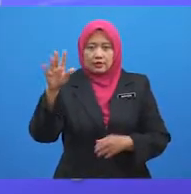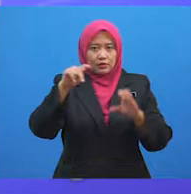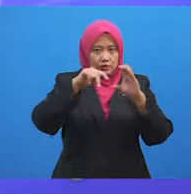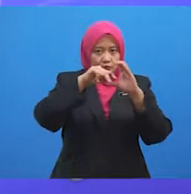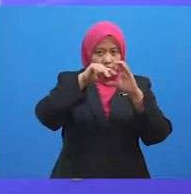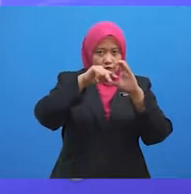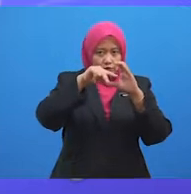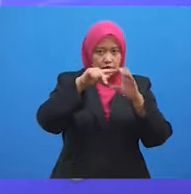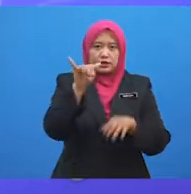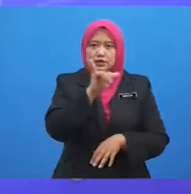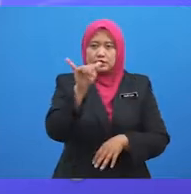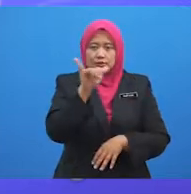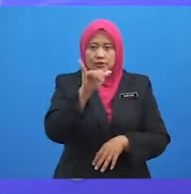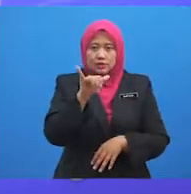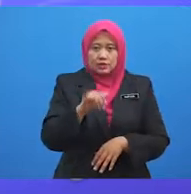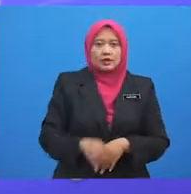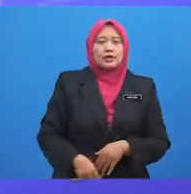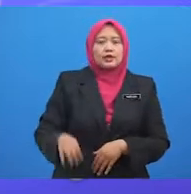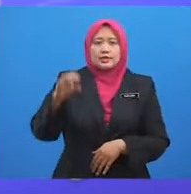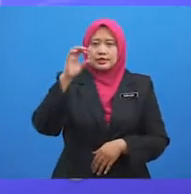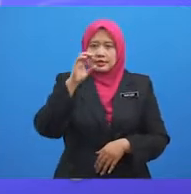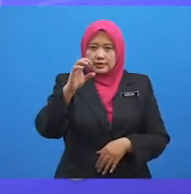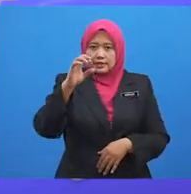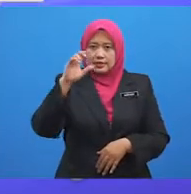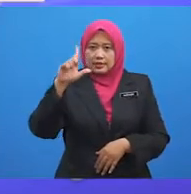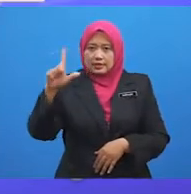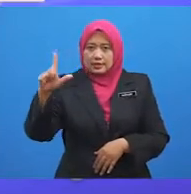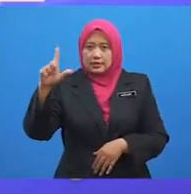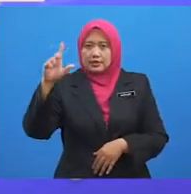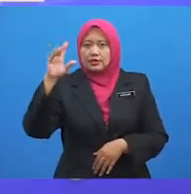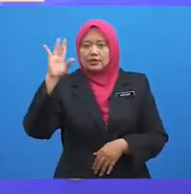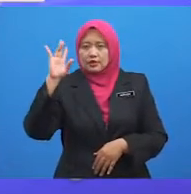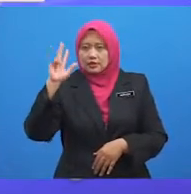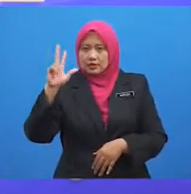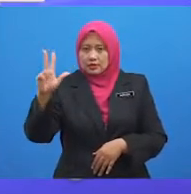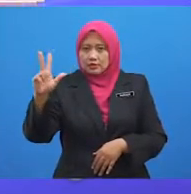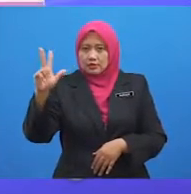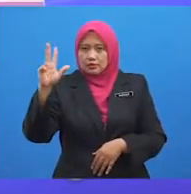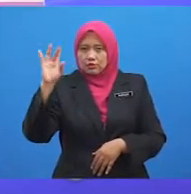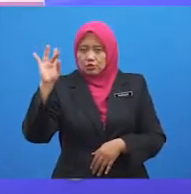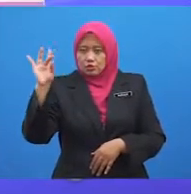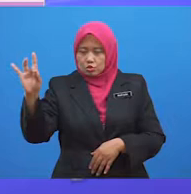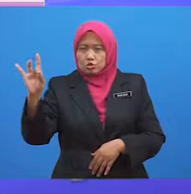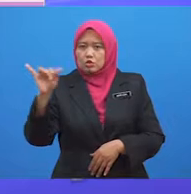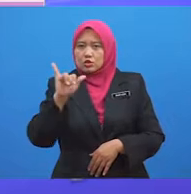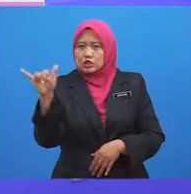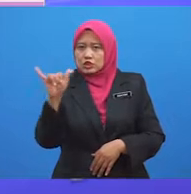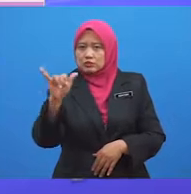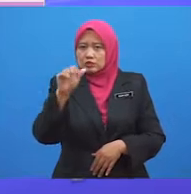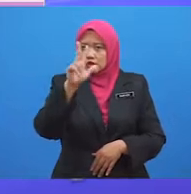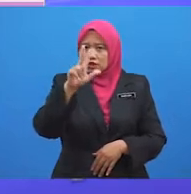bilangan proton klorin 35, yaitu 17. Bilangan